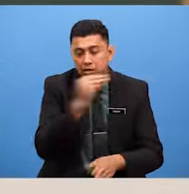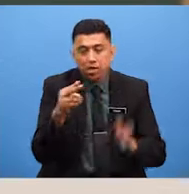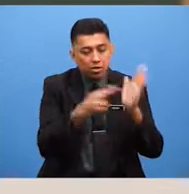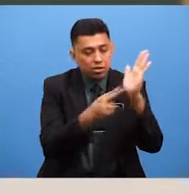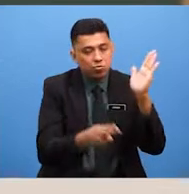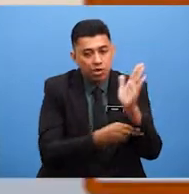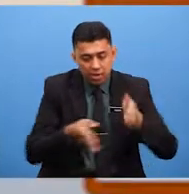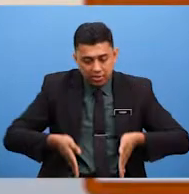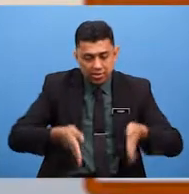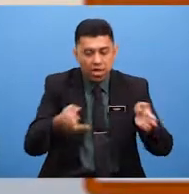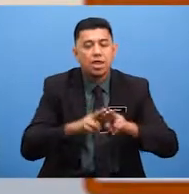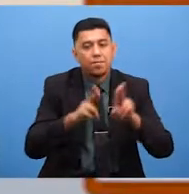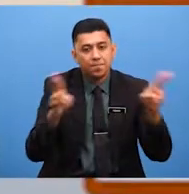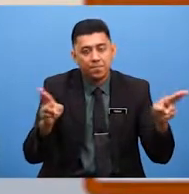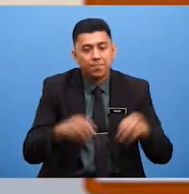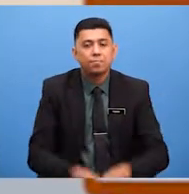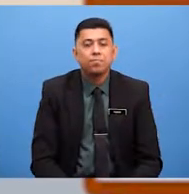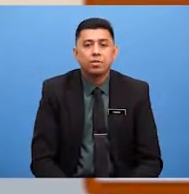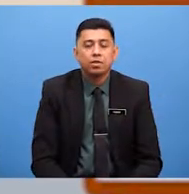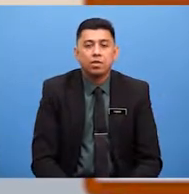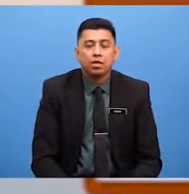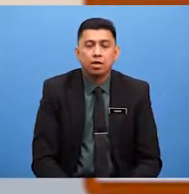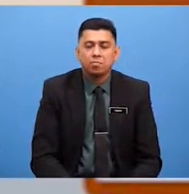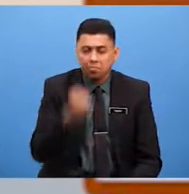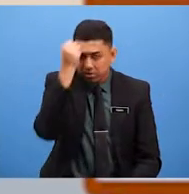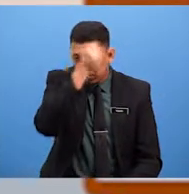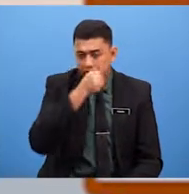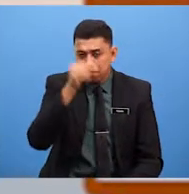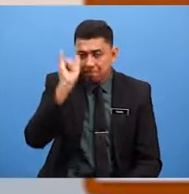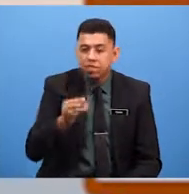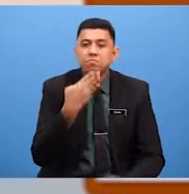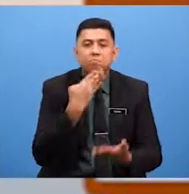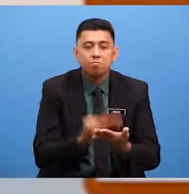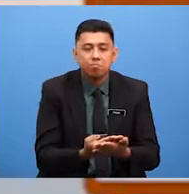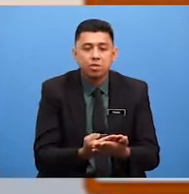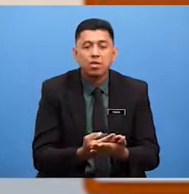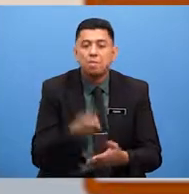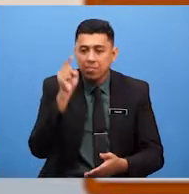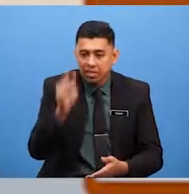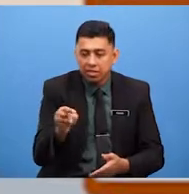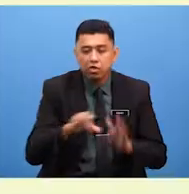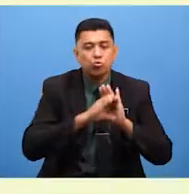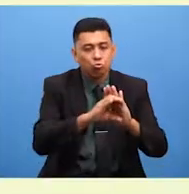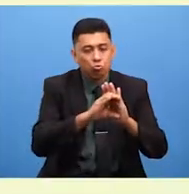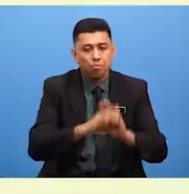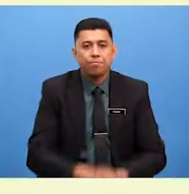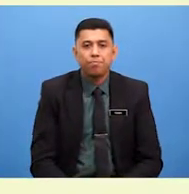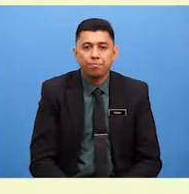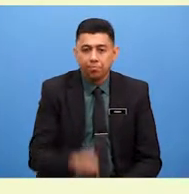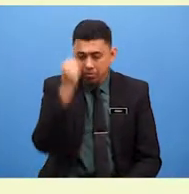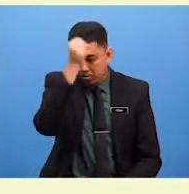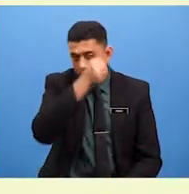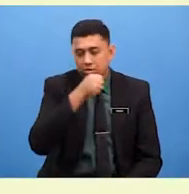undang-undang jalan raya. Ia merupakan sikap yang terbaik yang patut dicontohi.